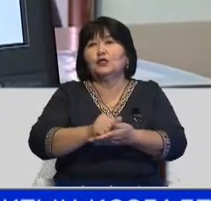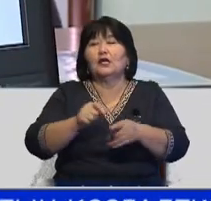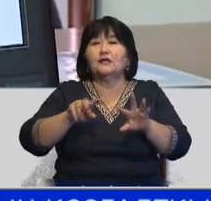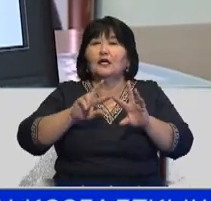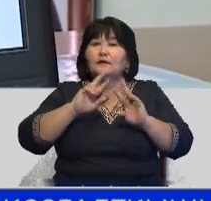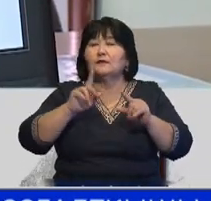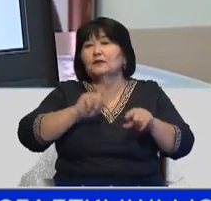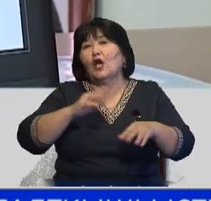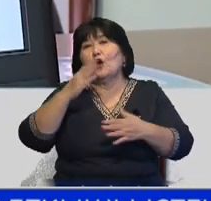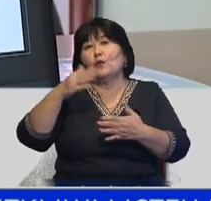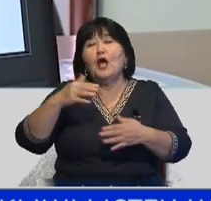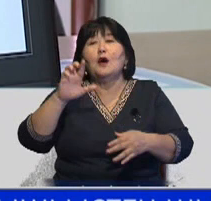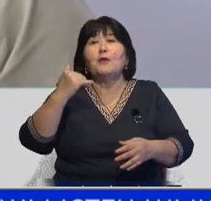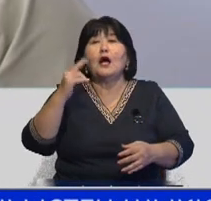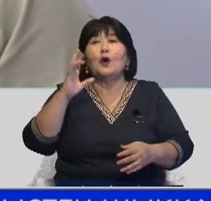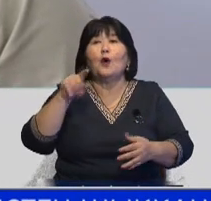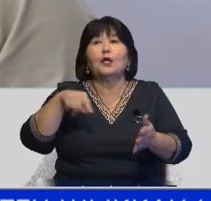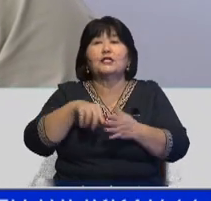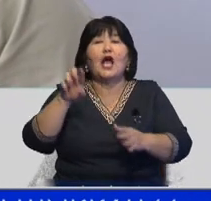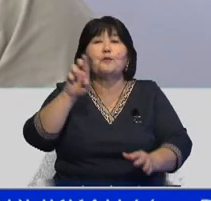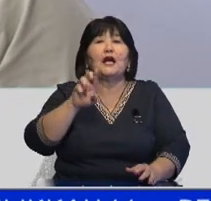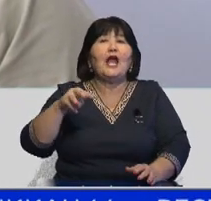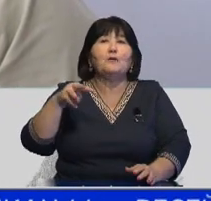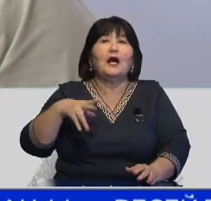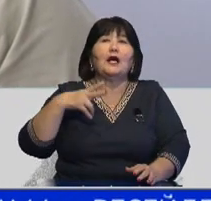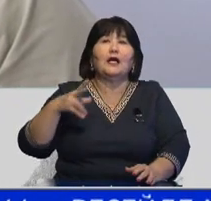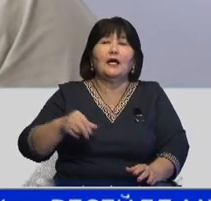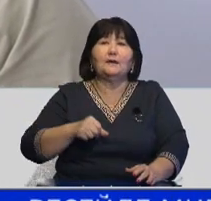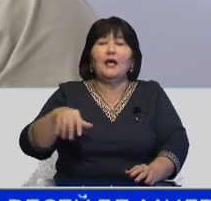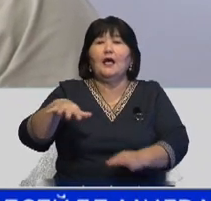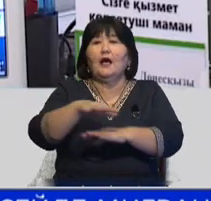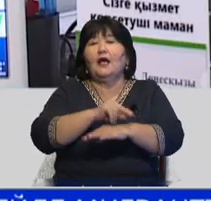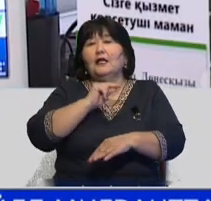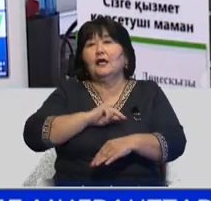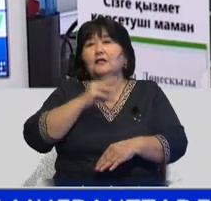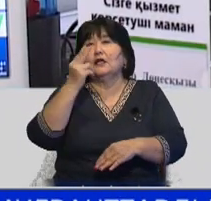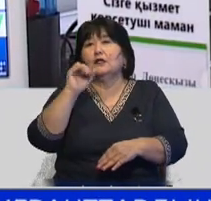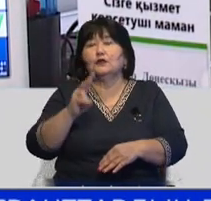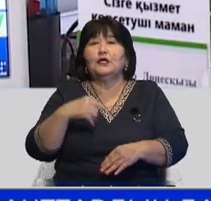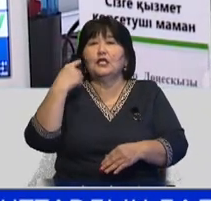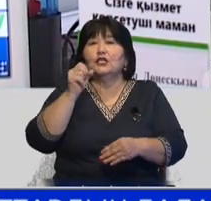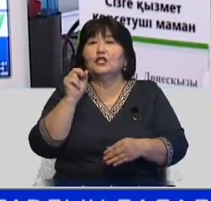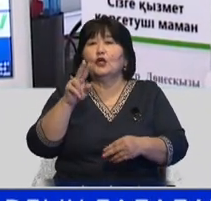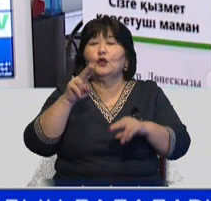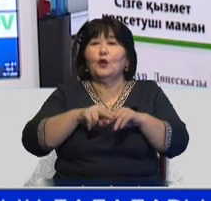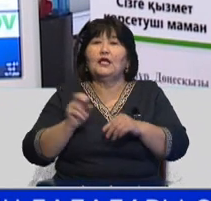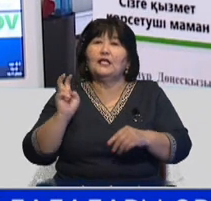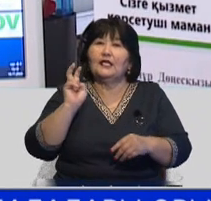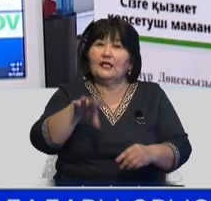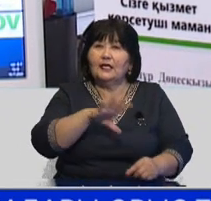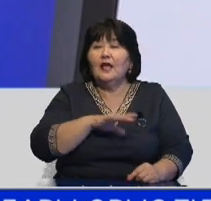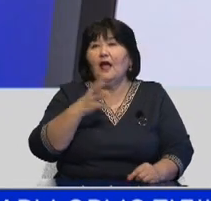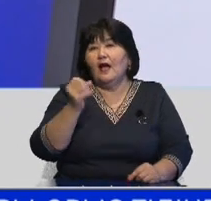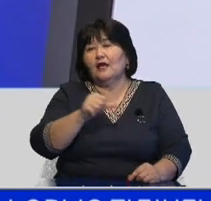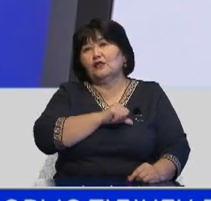болдырмау үшін қажет. Байқоңыр қаласының тұрғыны Бағила Махамбетқызы халыққа қызмет көрсету орталығына жеке куәлігін жаңартуға келген,